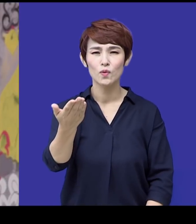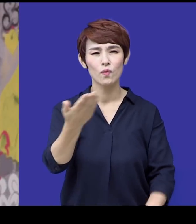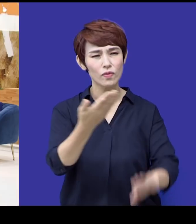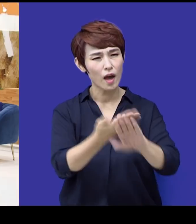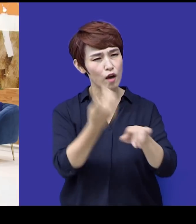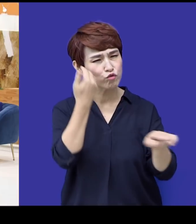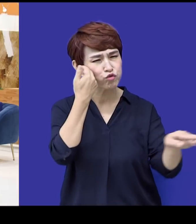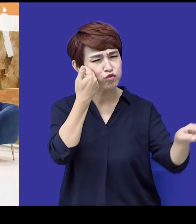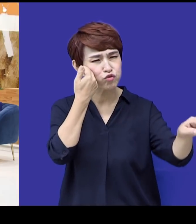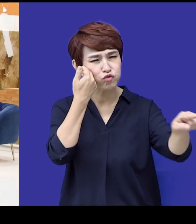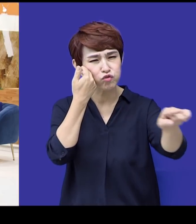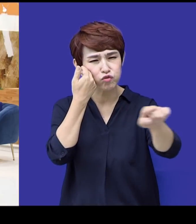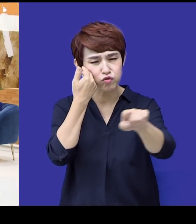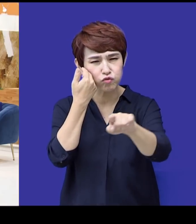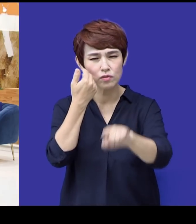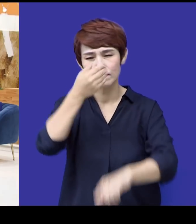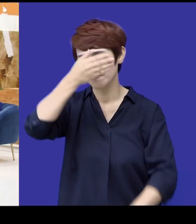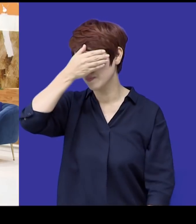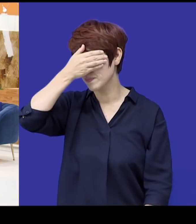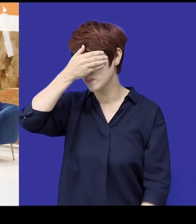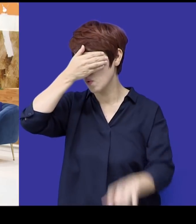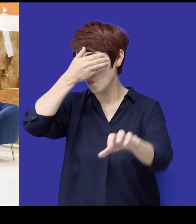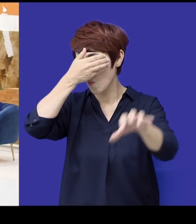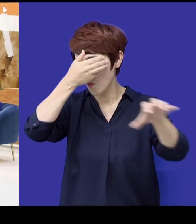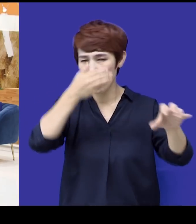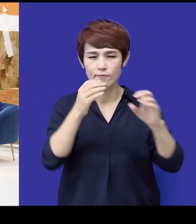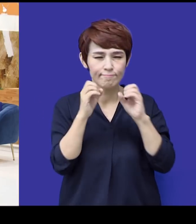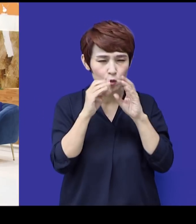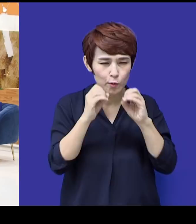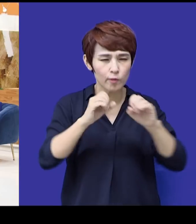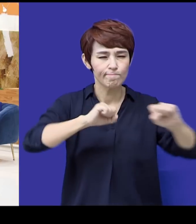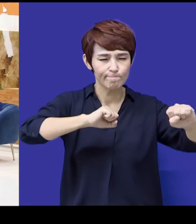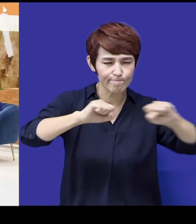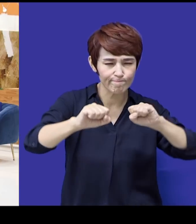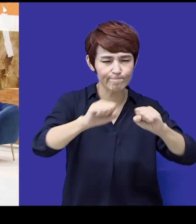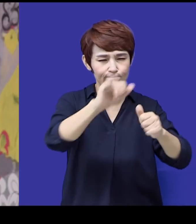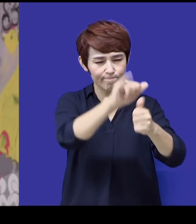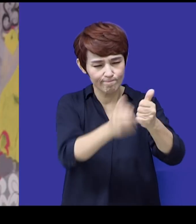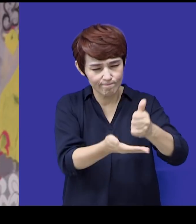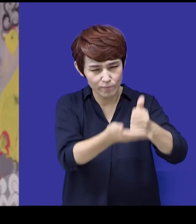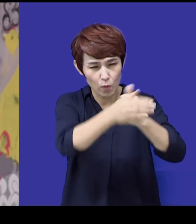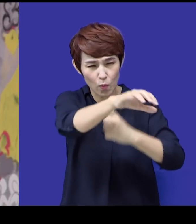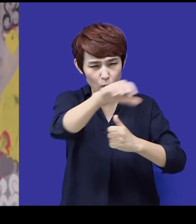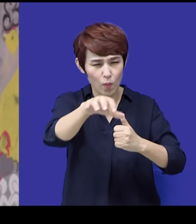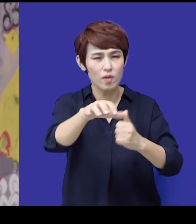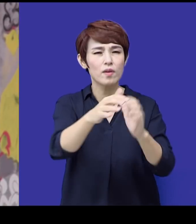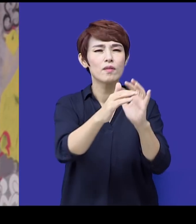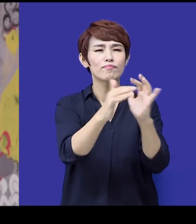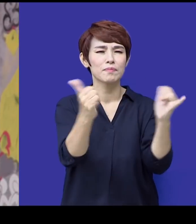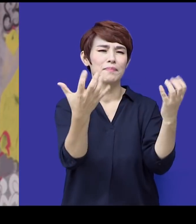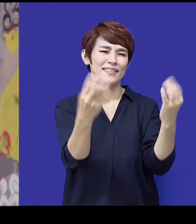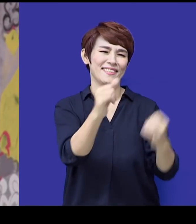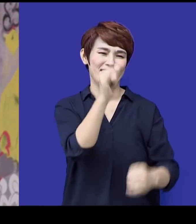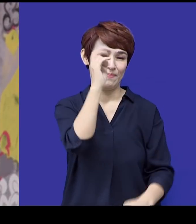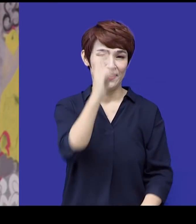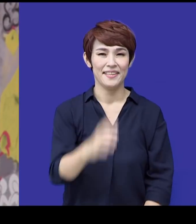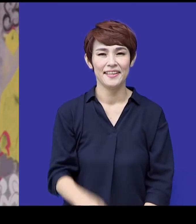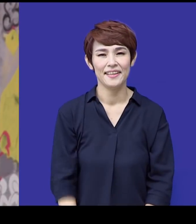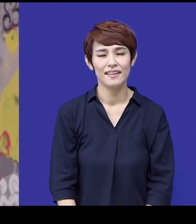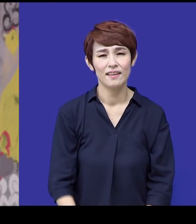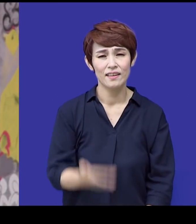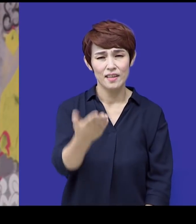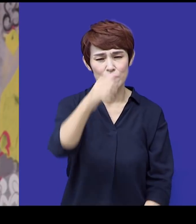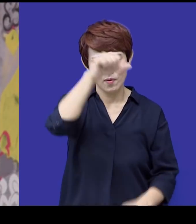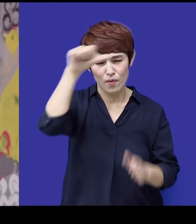얼마나 더 그렇죠. 험한 곳에서 또 이름 모를 선교지에서 섬기는 분들이 얼마나 많이 있겠어요. 장로님 정말 한평생을